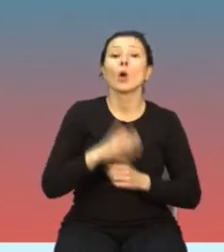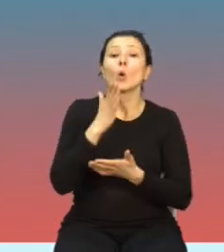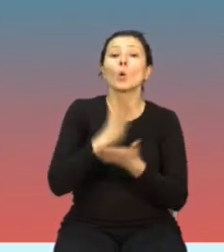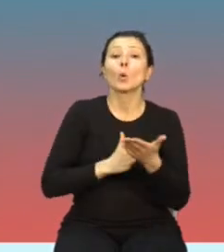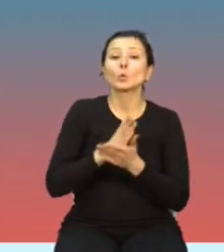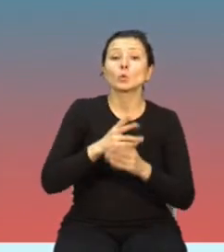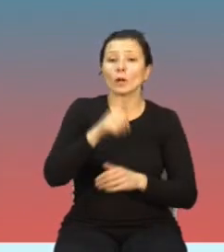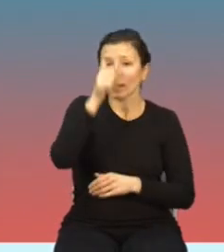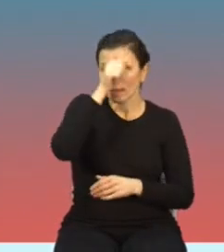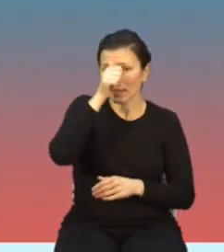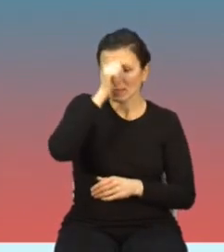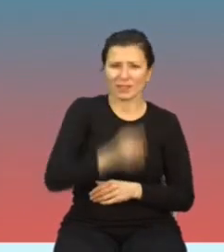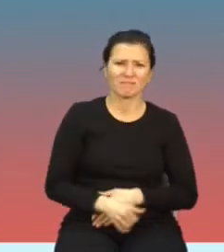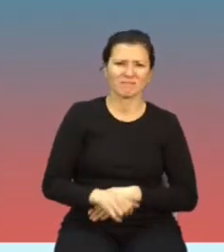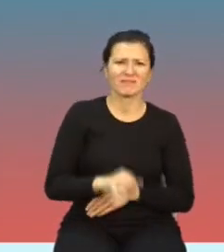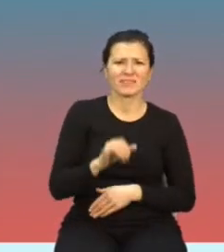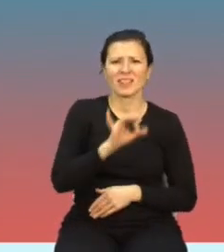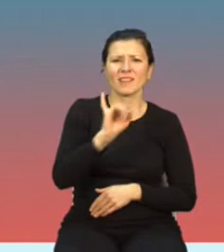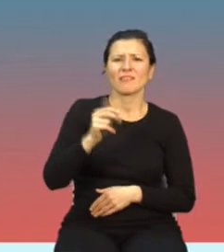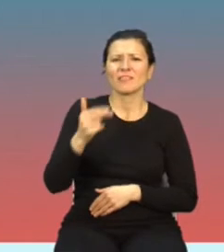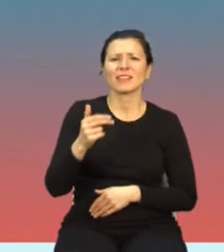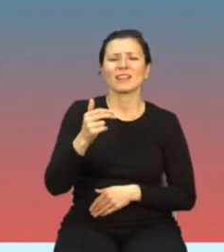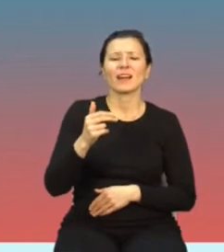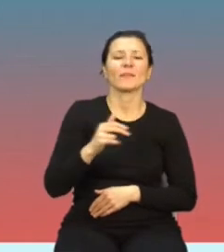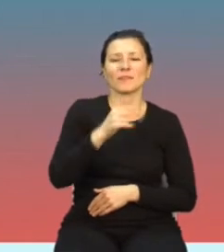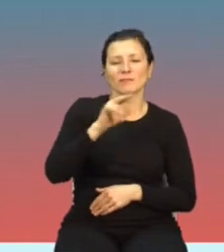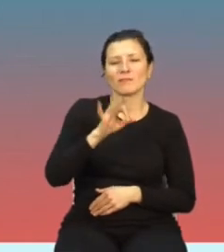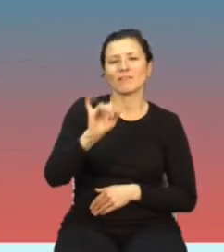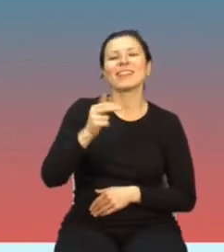nazywa FinSenderen, czyli znajdź nadawcę.